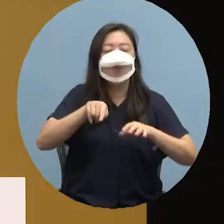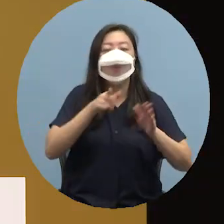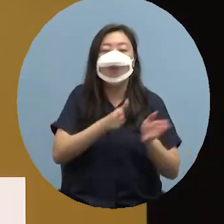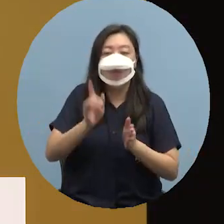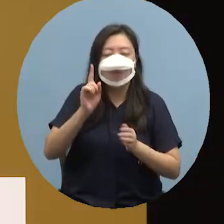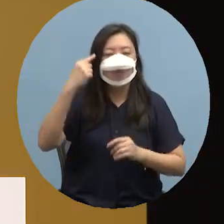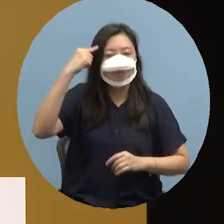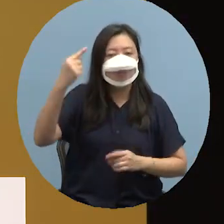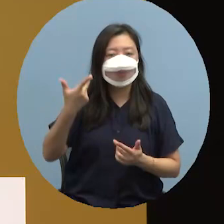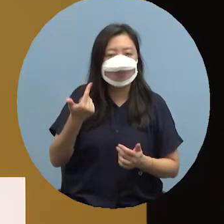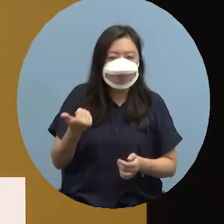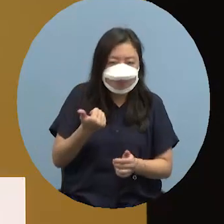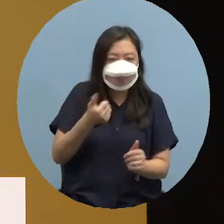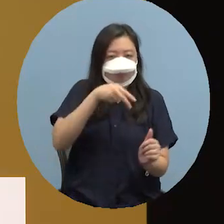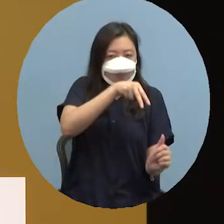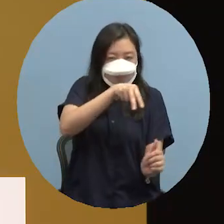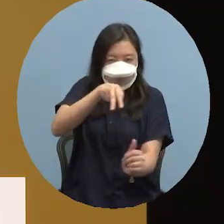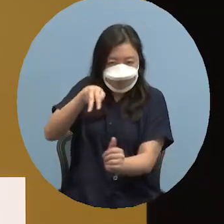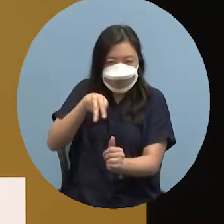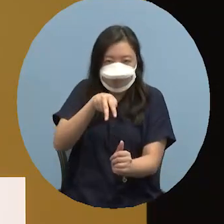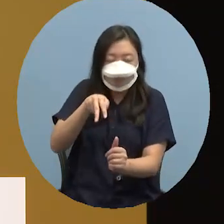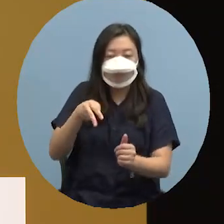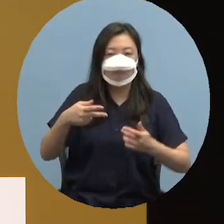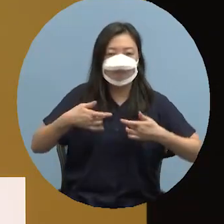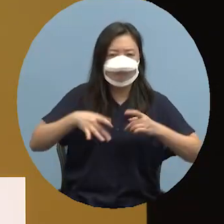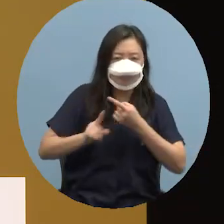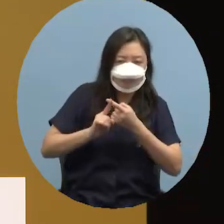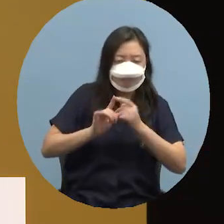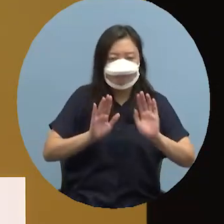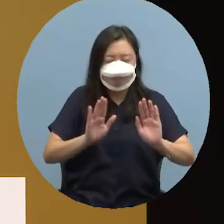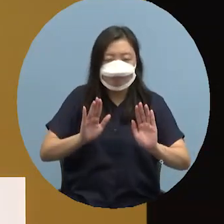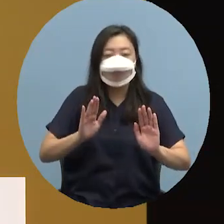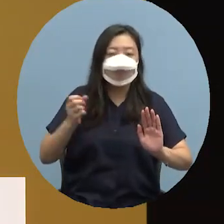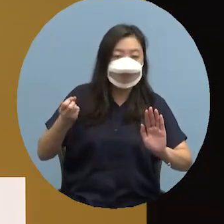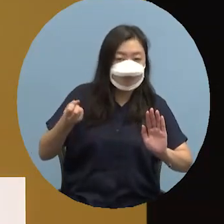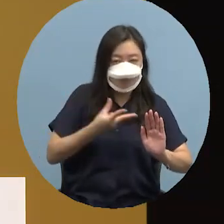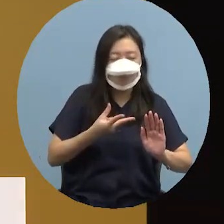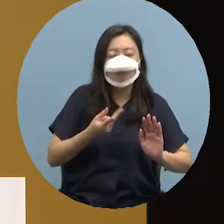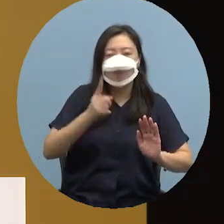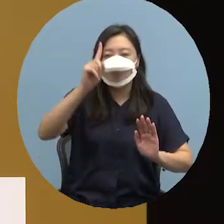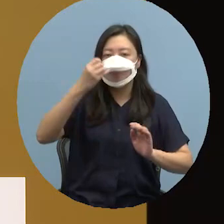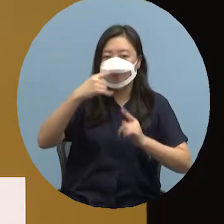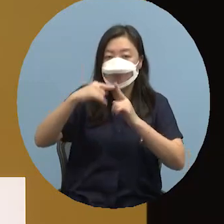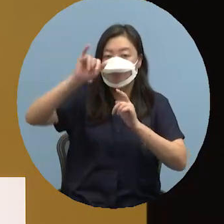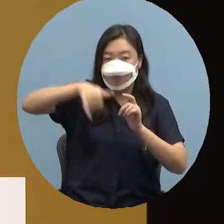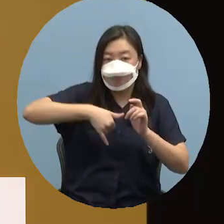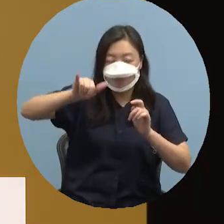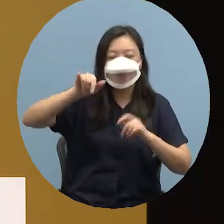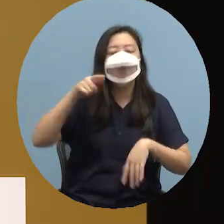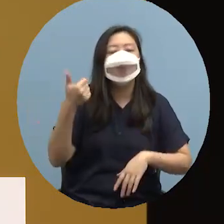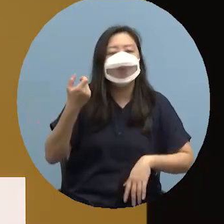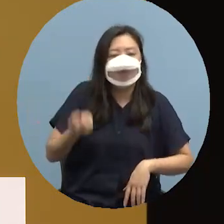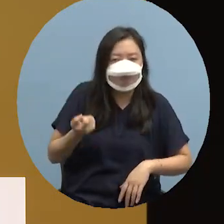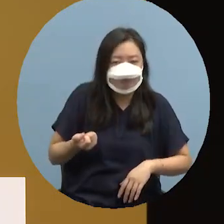在有效控制疫情的風險的同時，便利回港的人士和旅